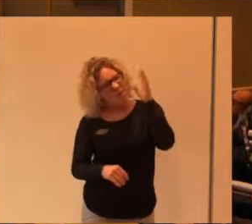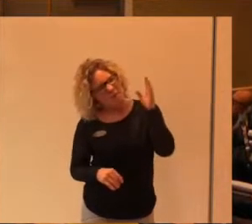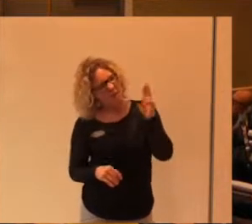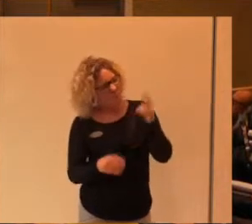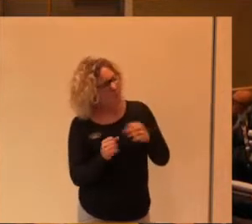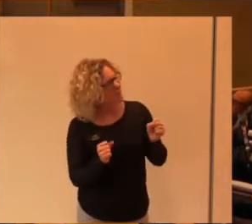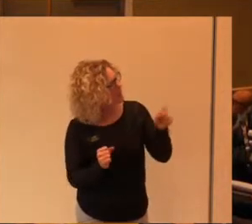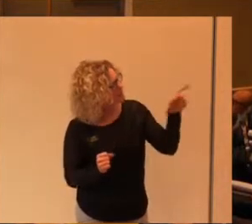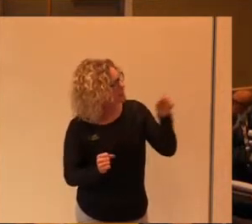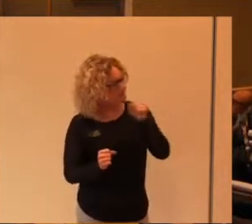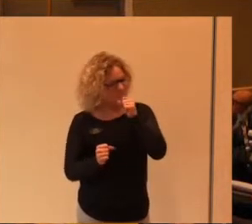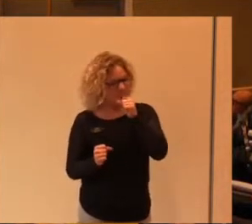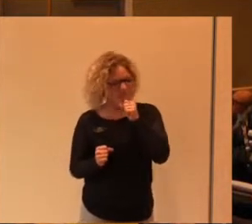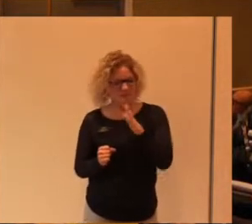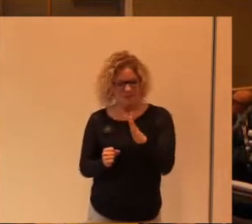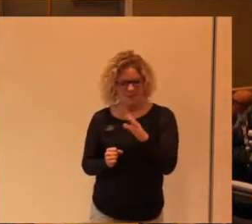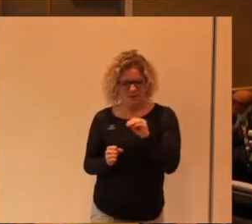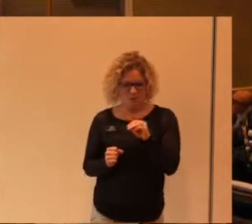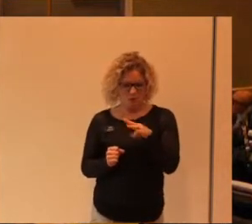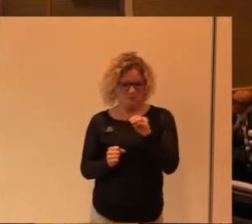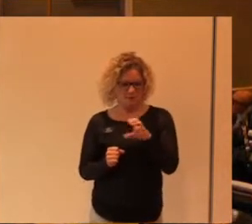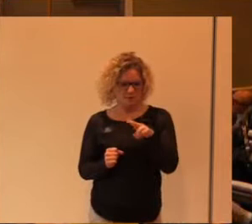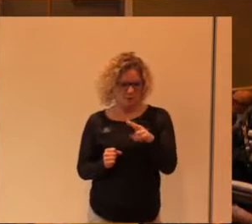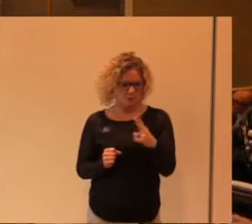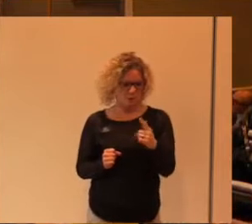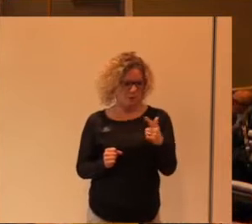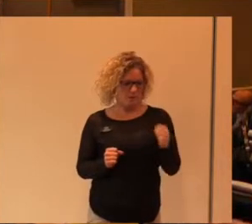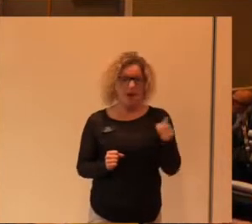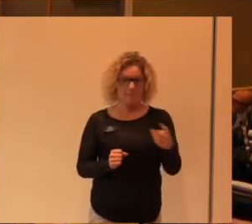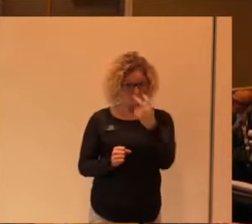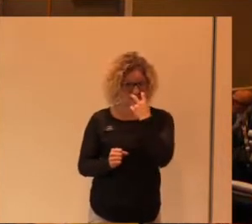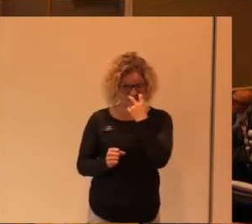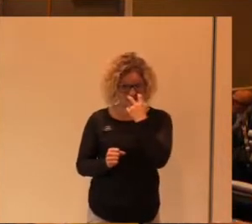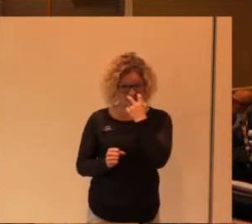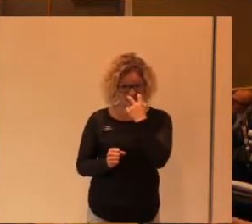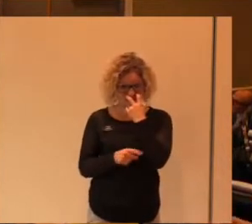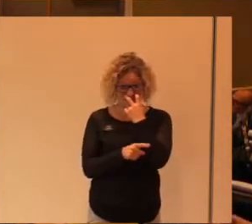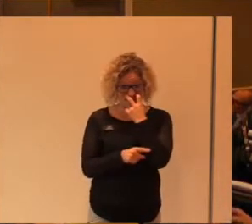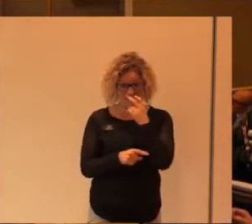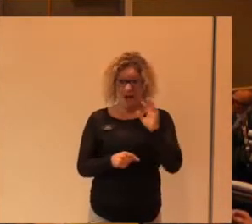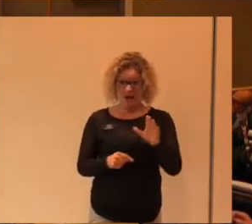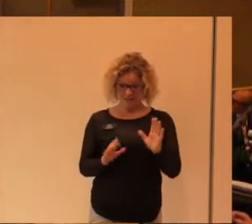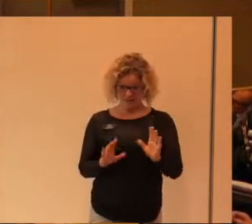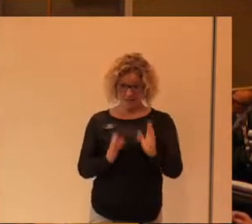den här farbrorn då, James Nuttall, han är helt blind. För första gången i hans